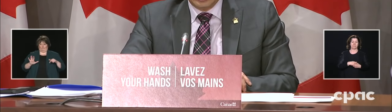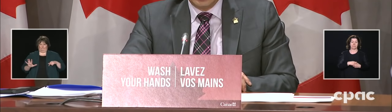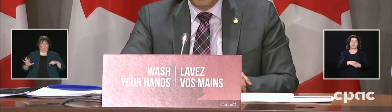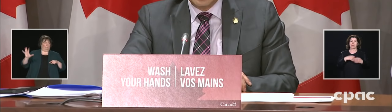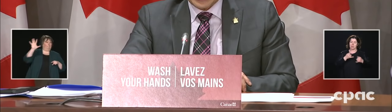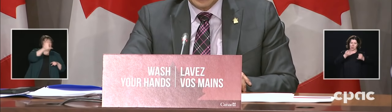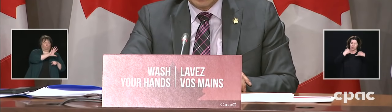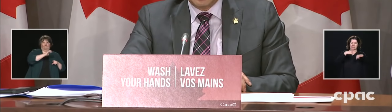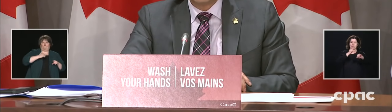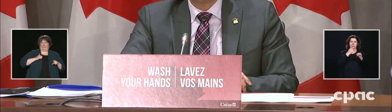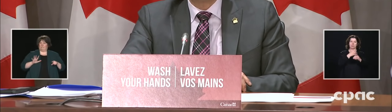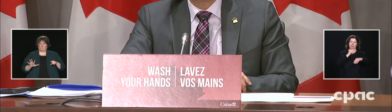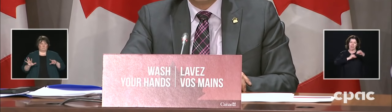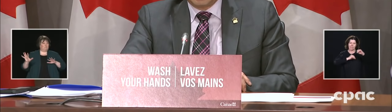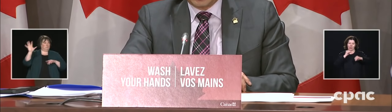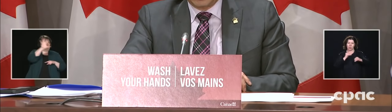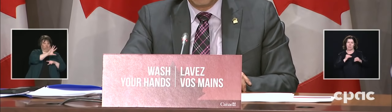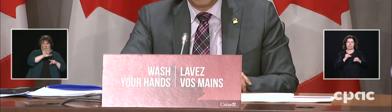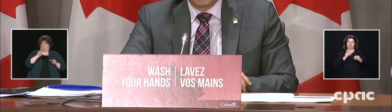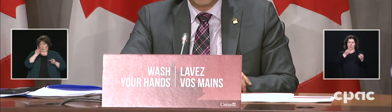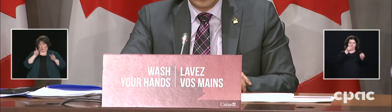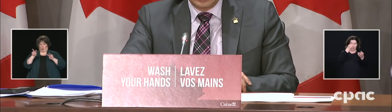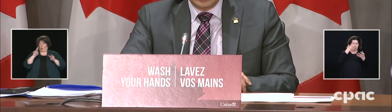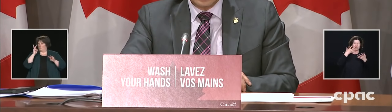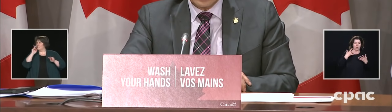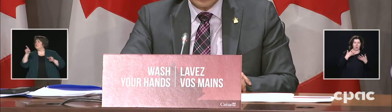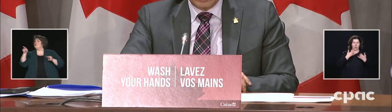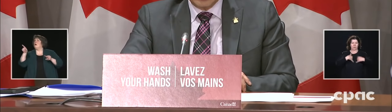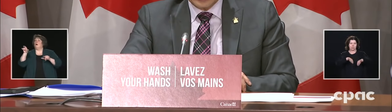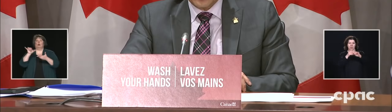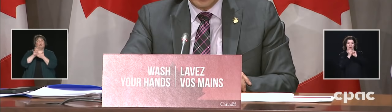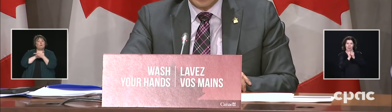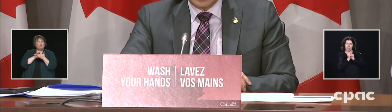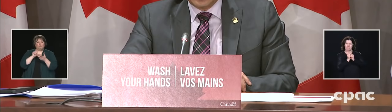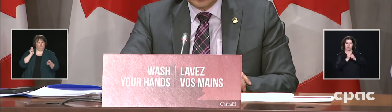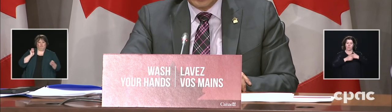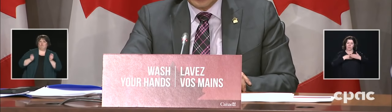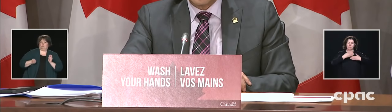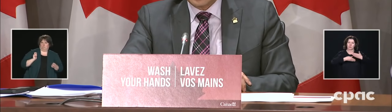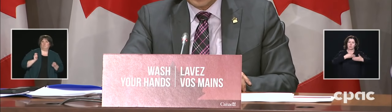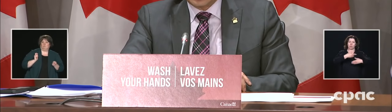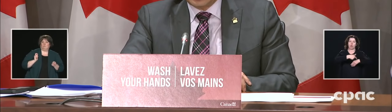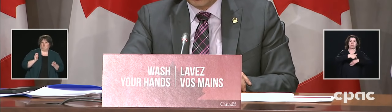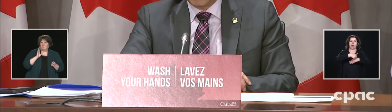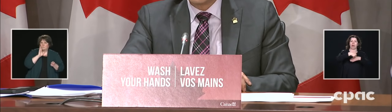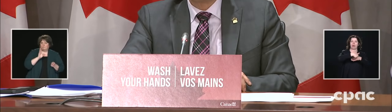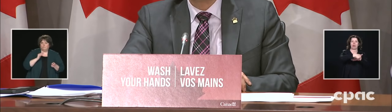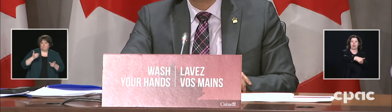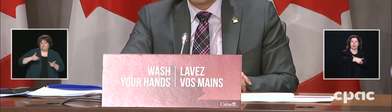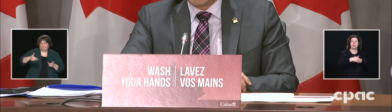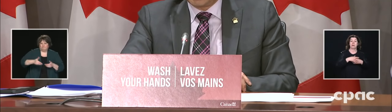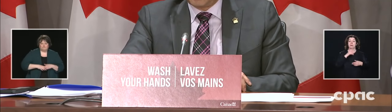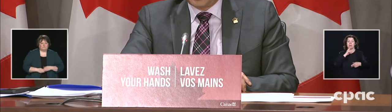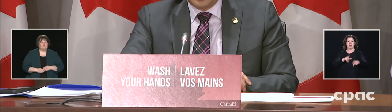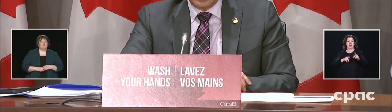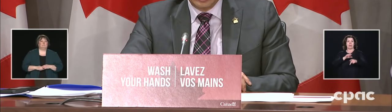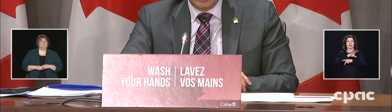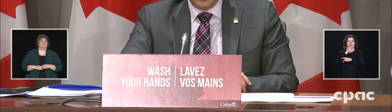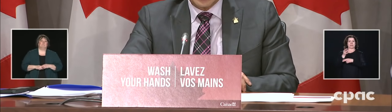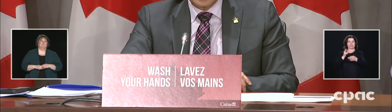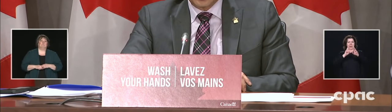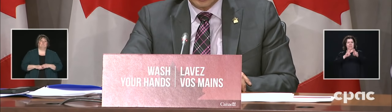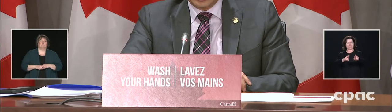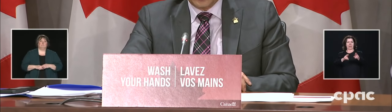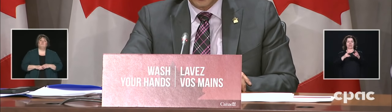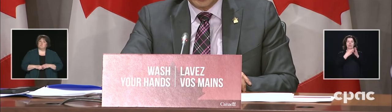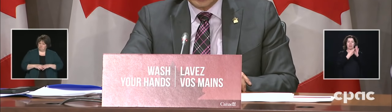d'apprendre et de nous adapter au fil du temps. Grâce à l'engagement des Canadiens à respecter les conseils de santé publique